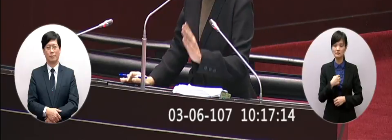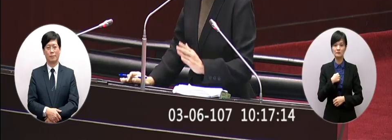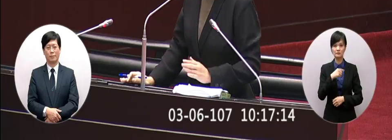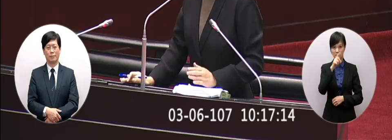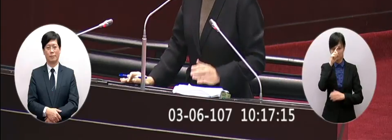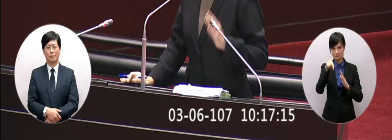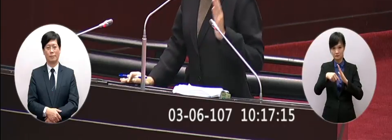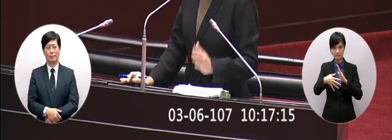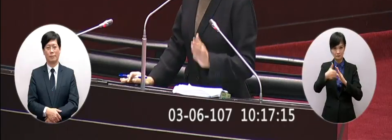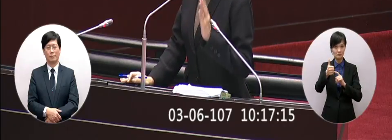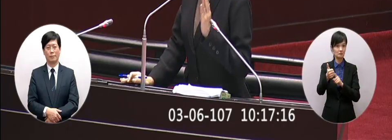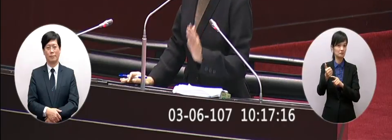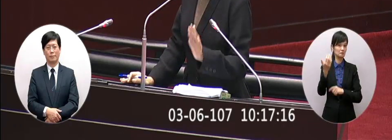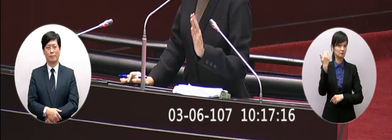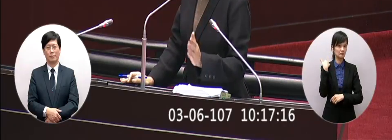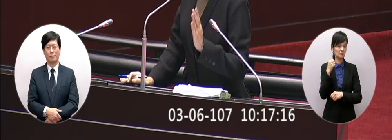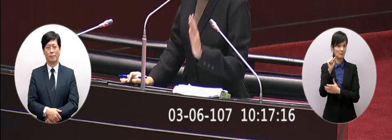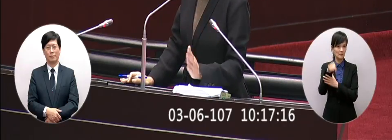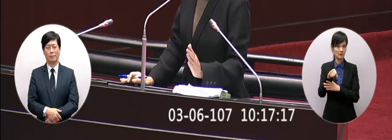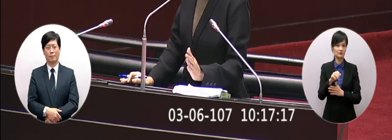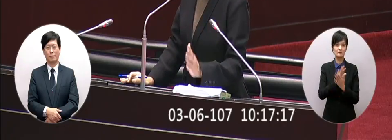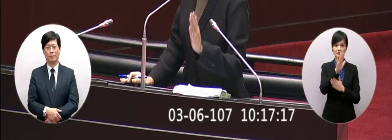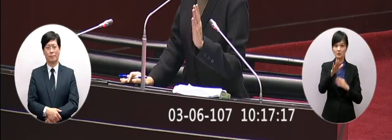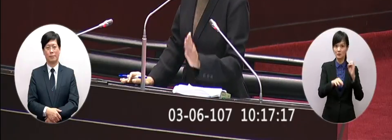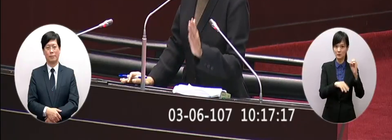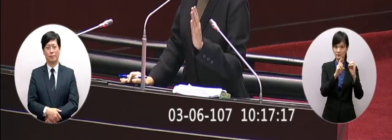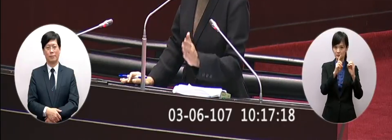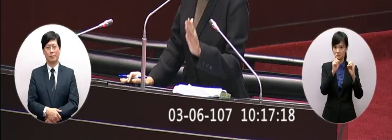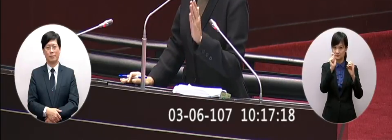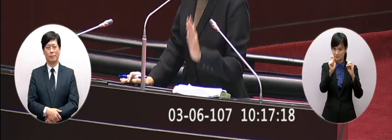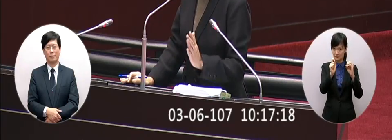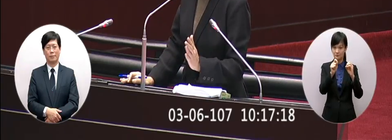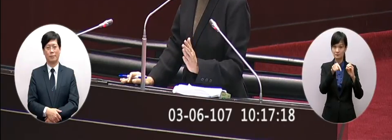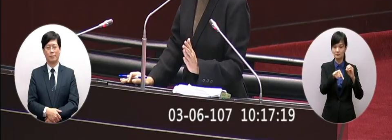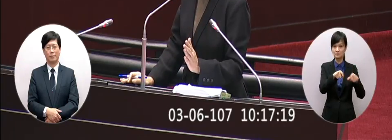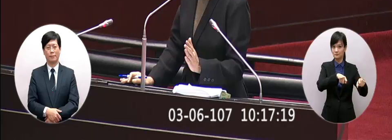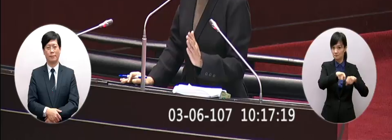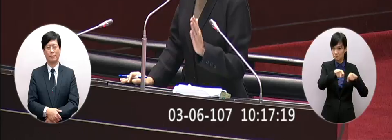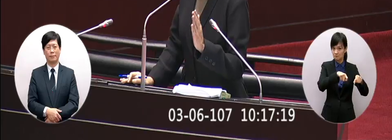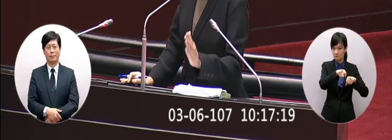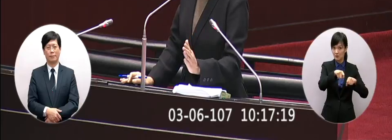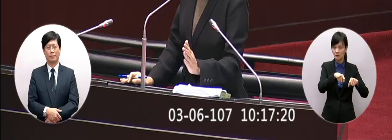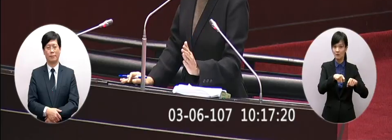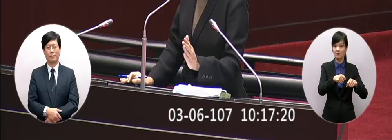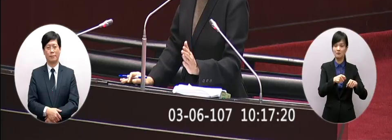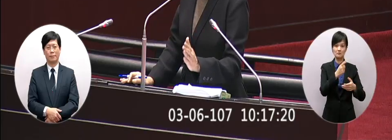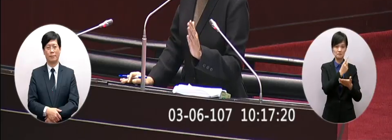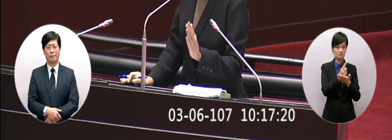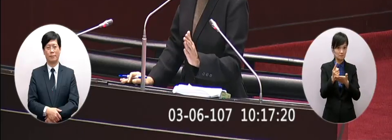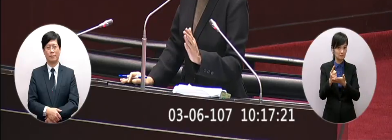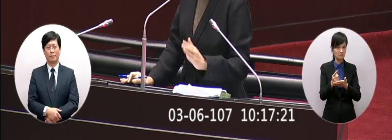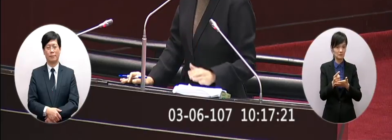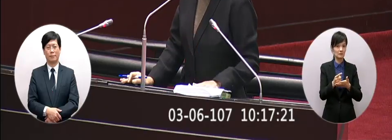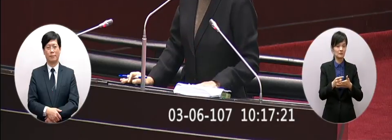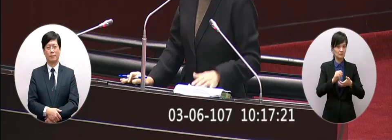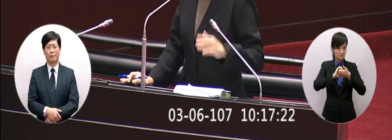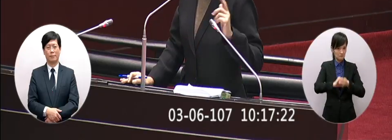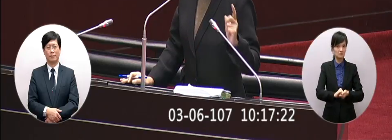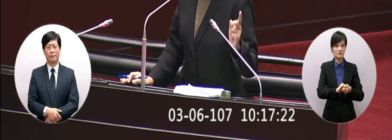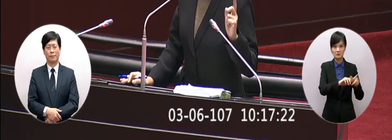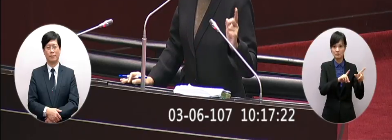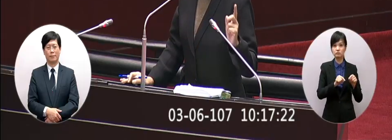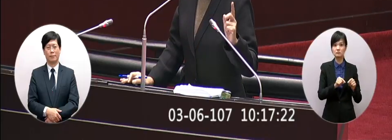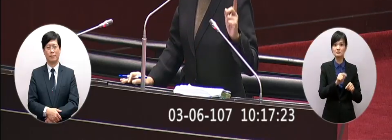答应我的，未来 ODA 的乘坐的所有事情必须要比照国合